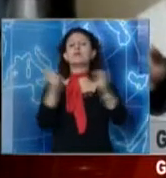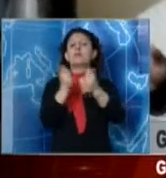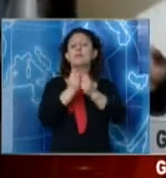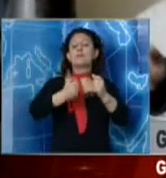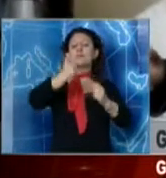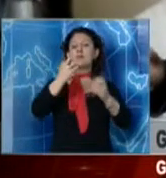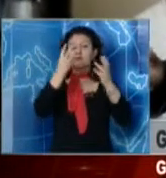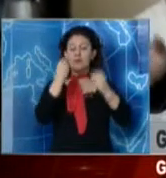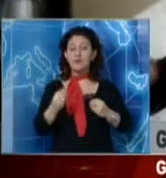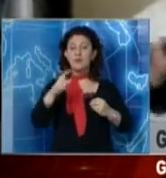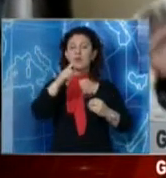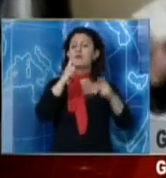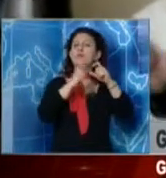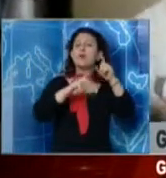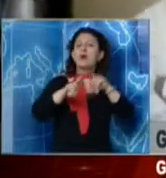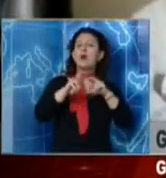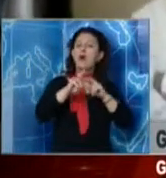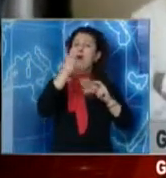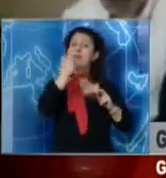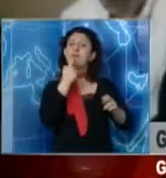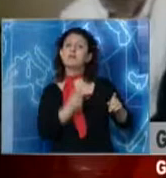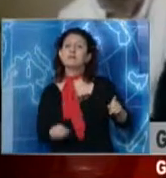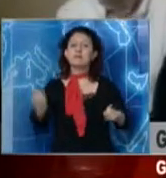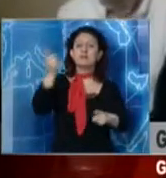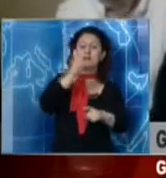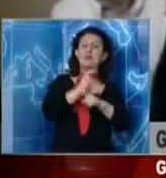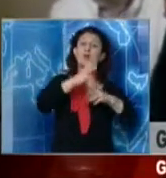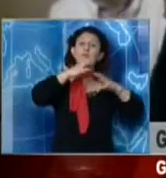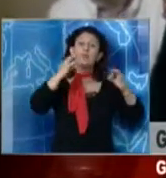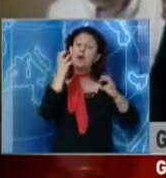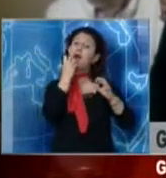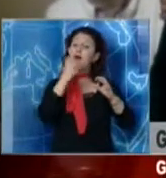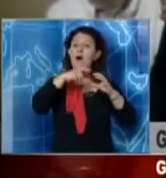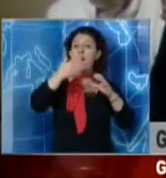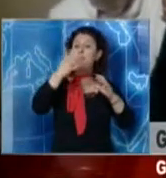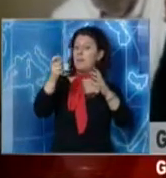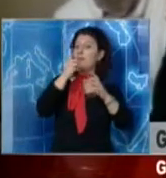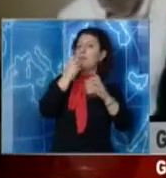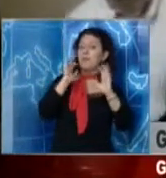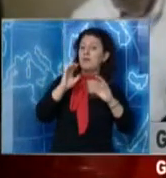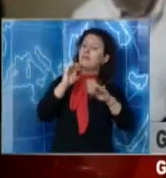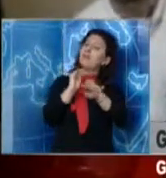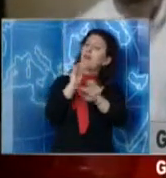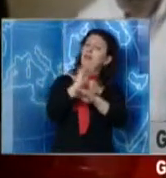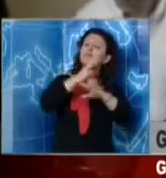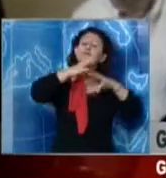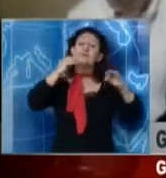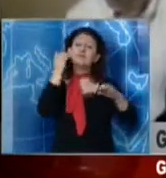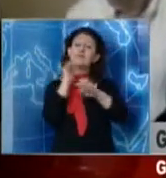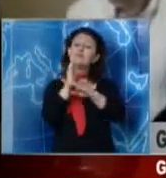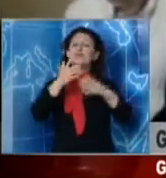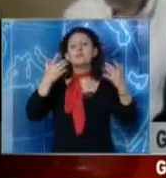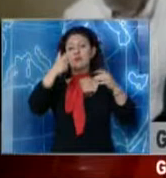iş adamı Süleyman Karaman, 6 yaşından beri bu mutlu haberi bekleyen Seher'in artık hayata ve geleceğe umutla baktığını